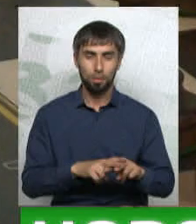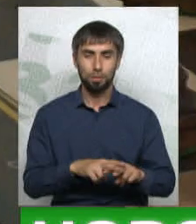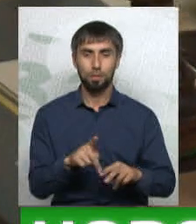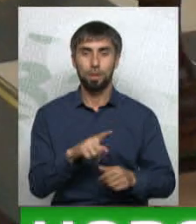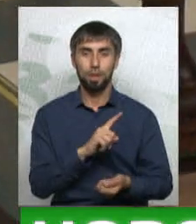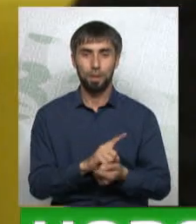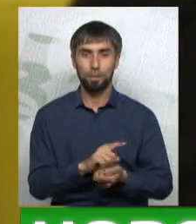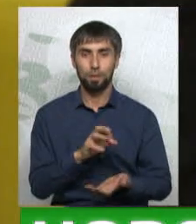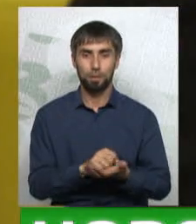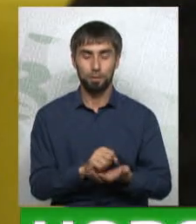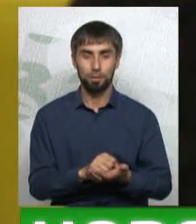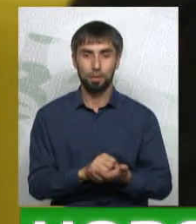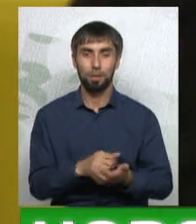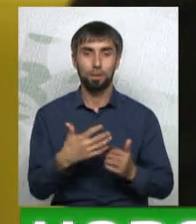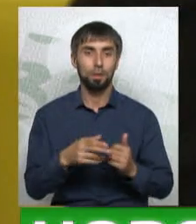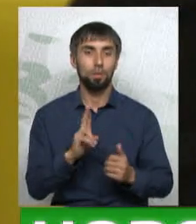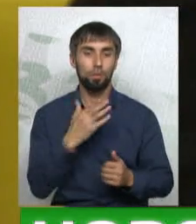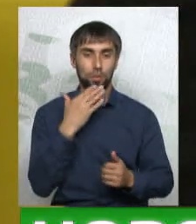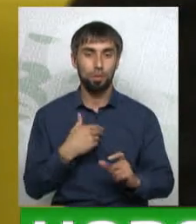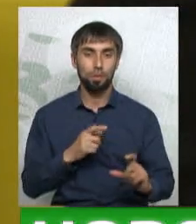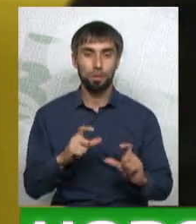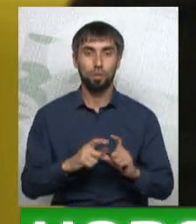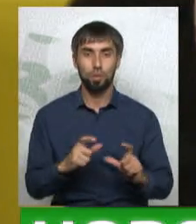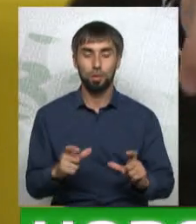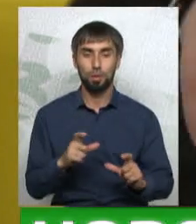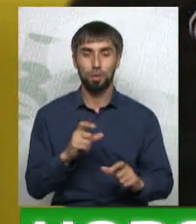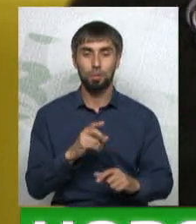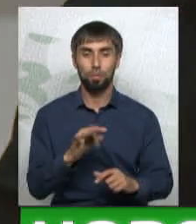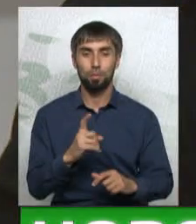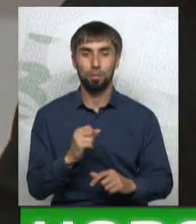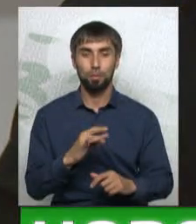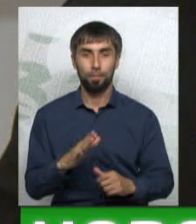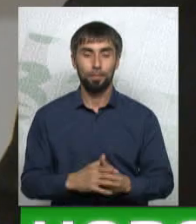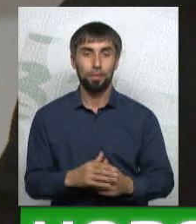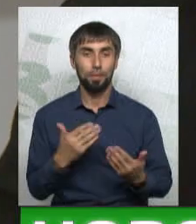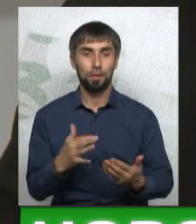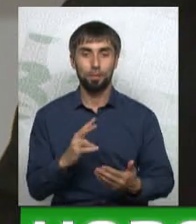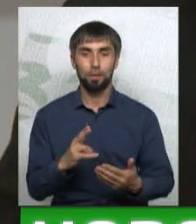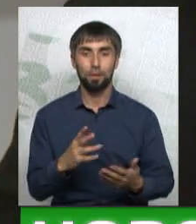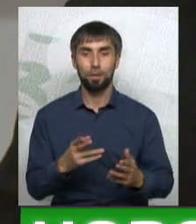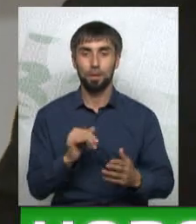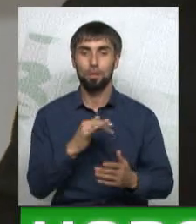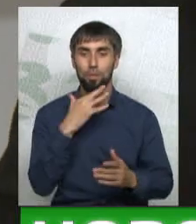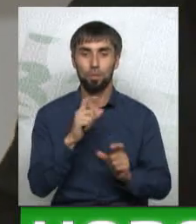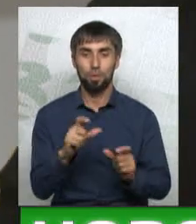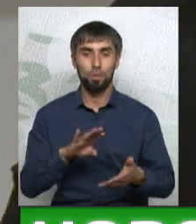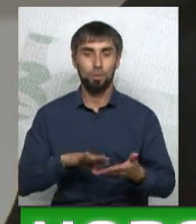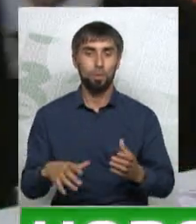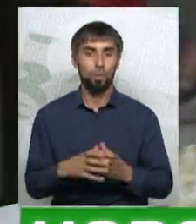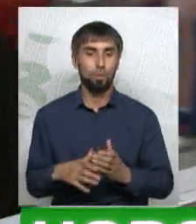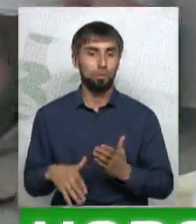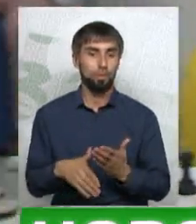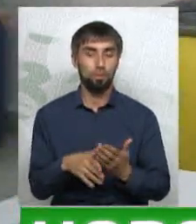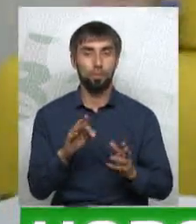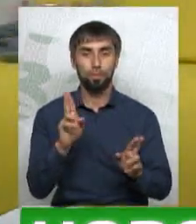введены обязательные занятия. Среди тех, кто полюбил шахматы в школе, и Абубакр Харсиев. Сегодня он, как и многие другие, без группы поддержки.